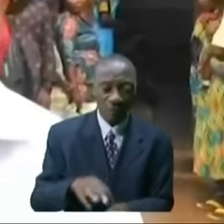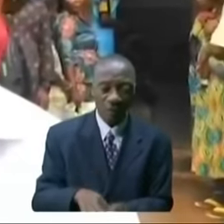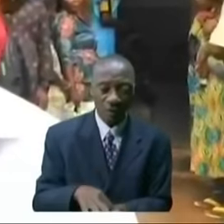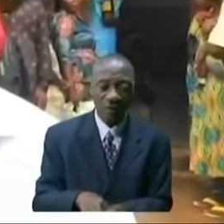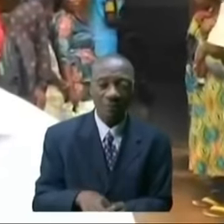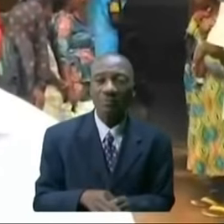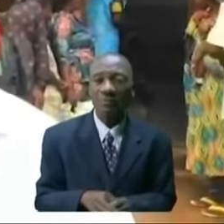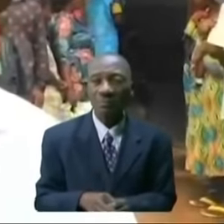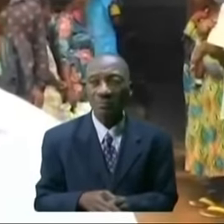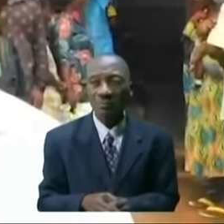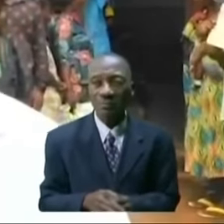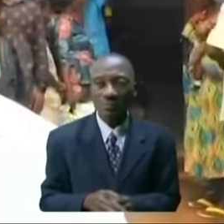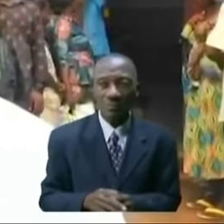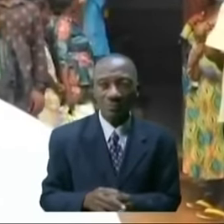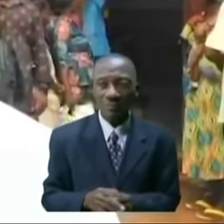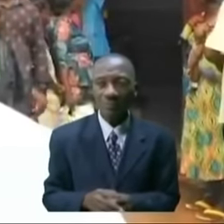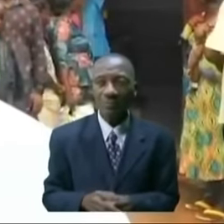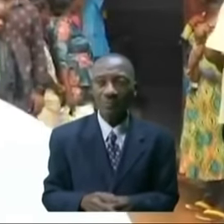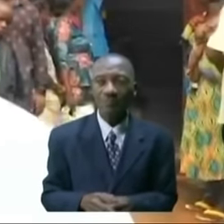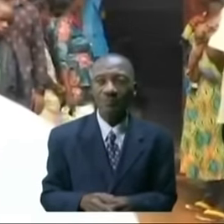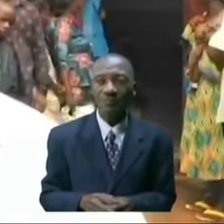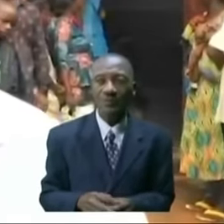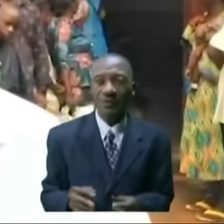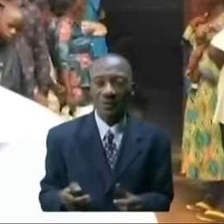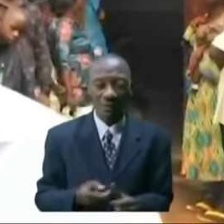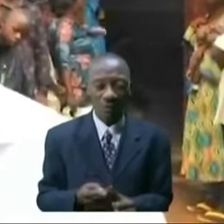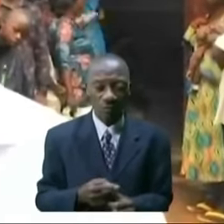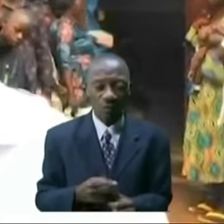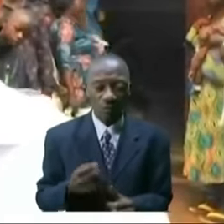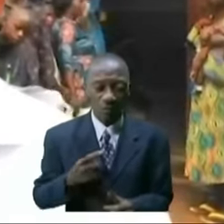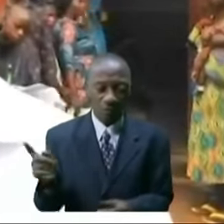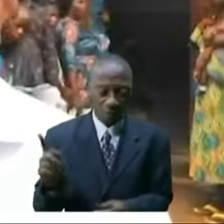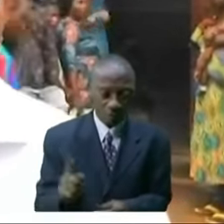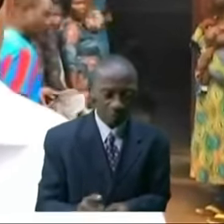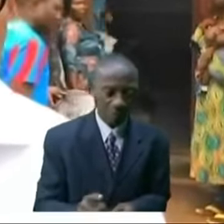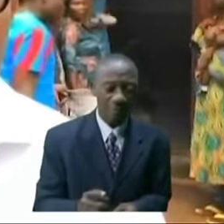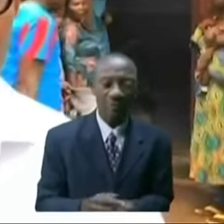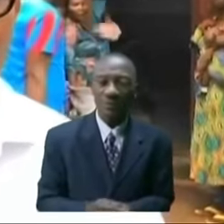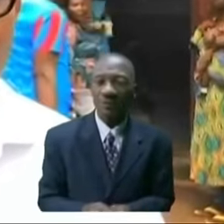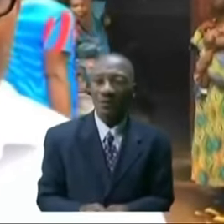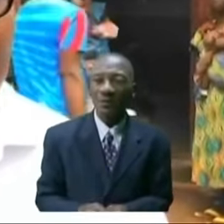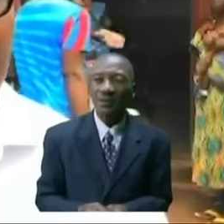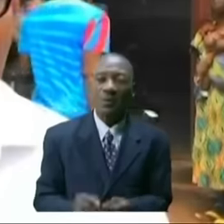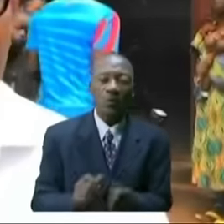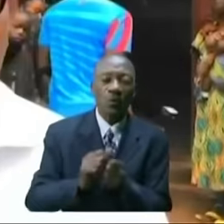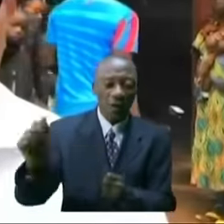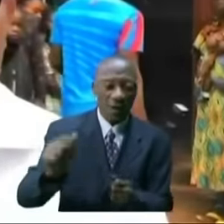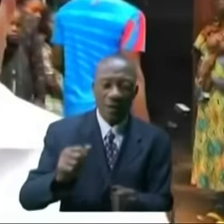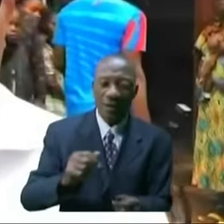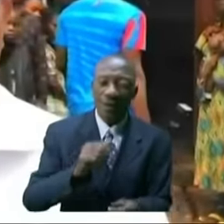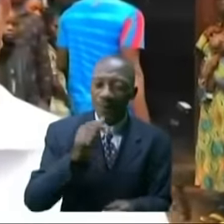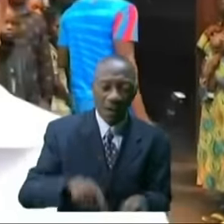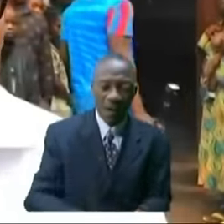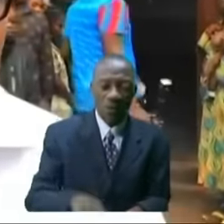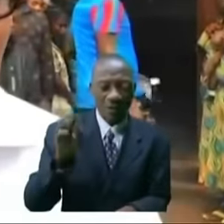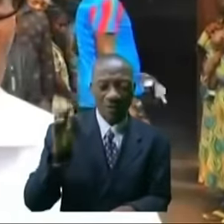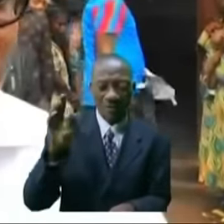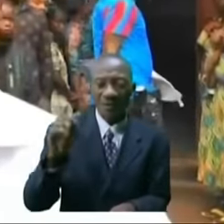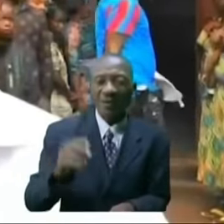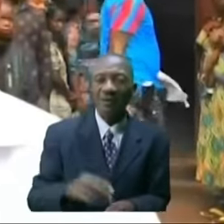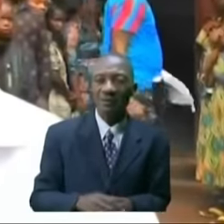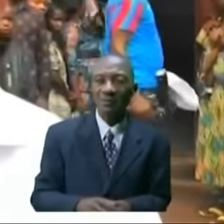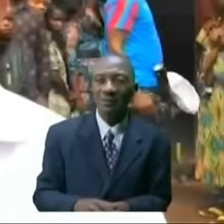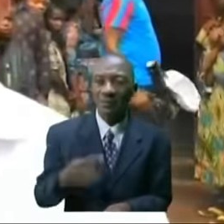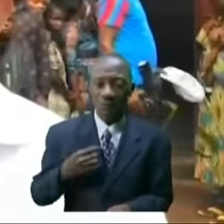titre. D'abord pour voir comment est-ce que ici dans les milieux ruraux de notre pays, comment est-ce que les élections se